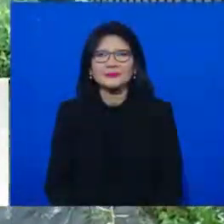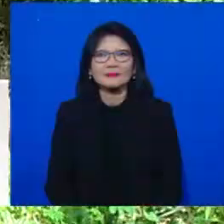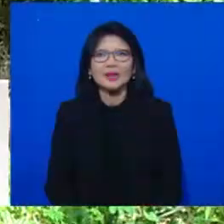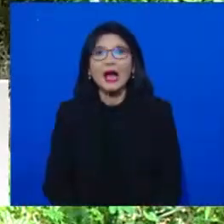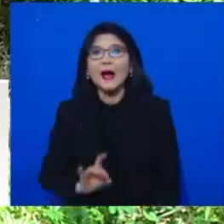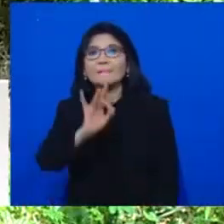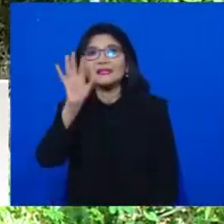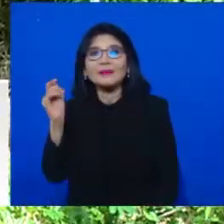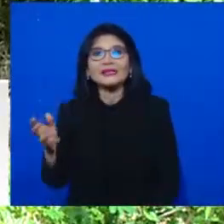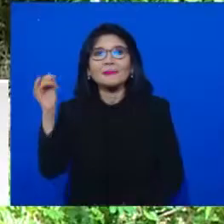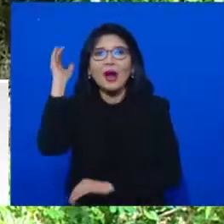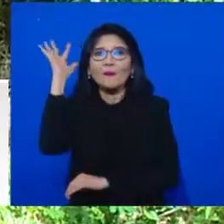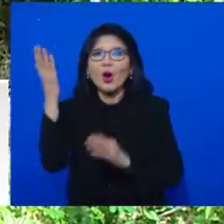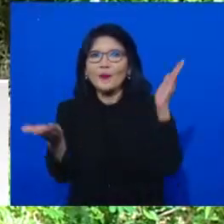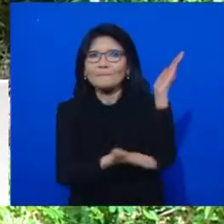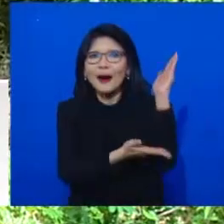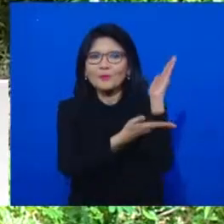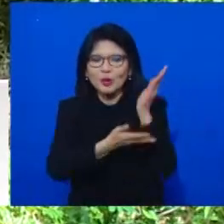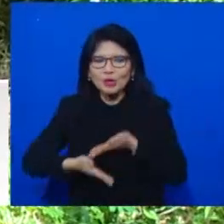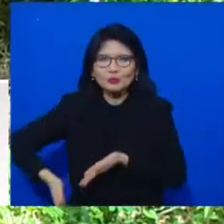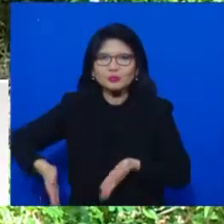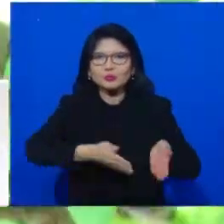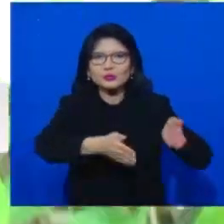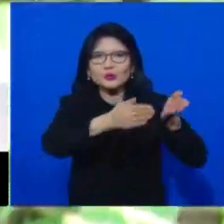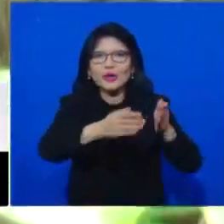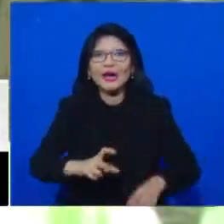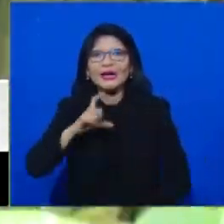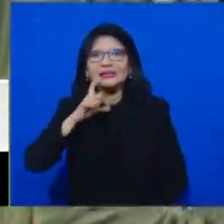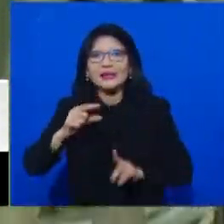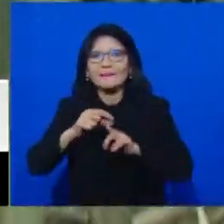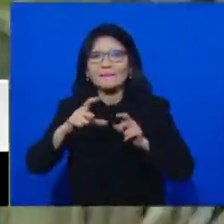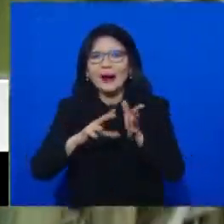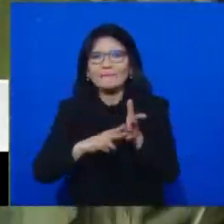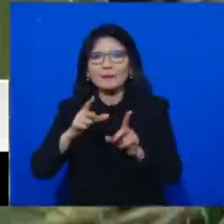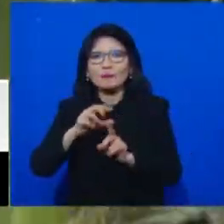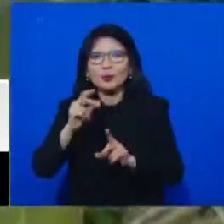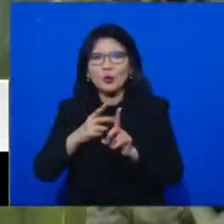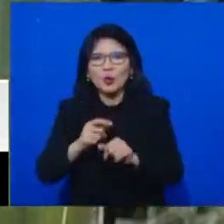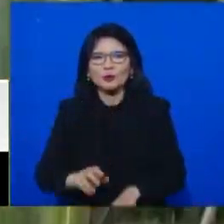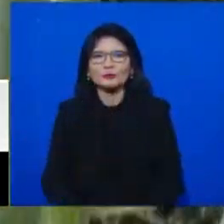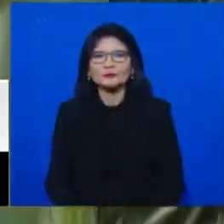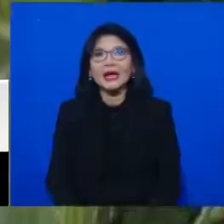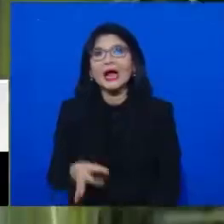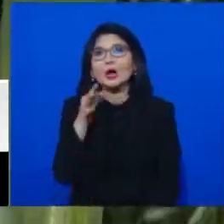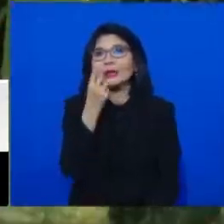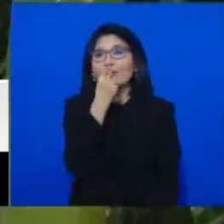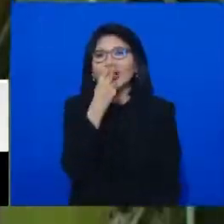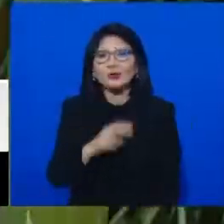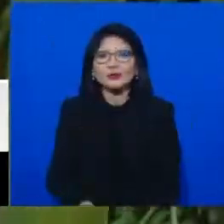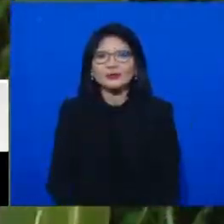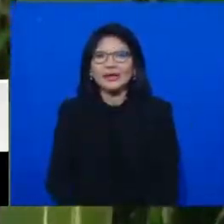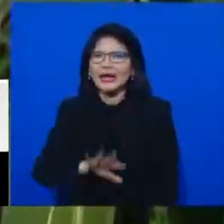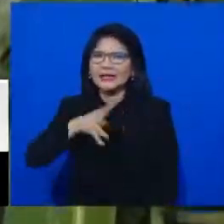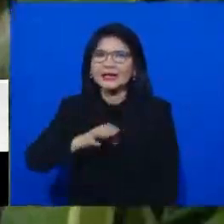Ragam jenis pohon bambu nampak di bantaran Sungai Cikapundung yang terletak di Kelurahan Hegarmana, Kecamatan Cidadap, Kota Bandung. Sudah ada